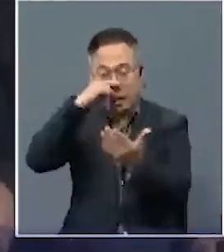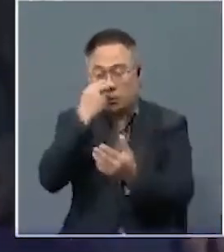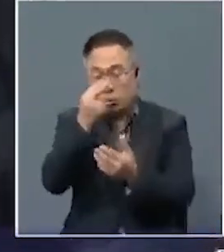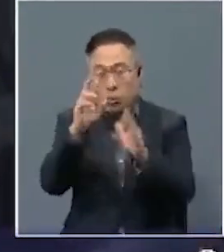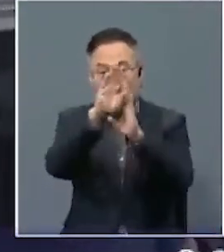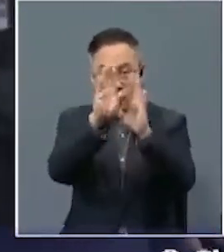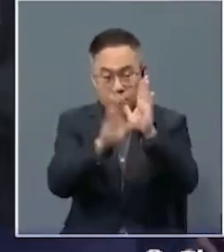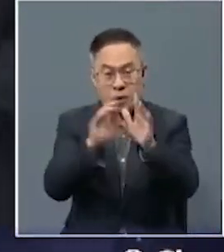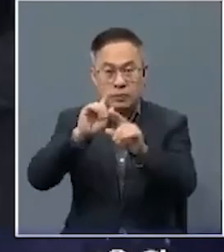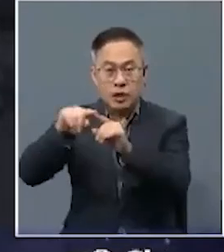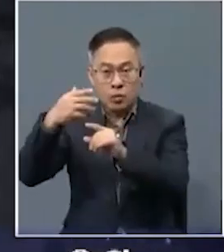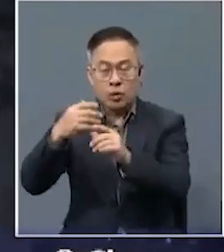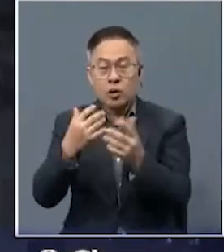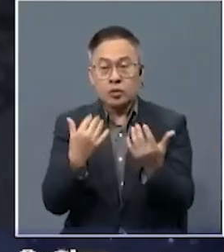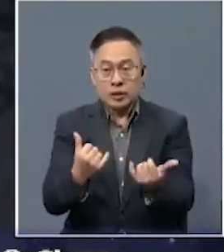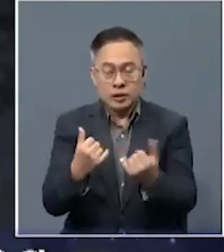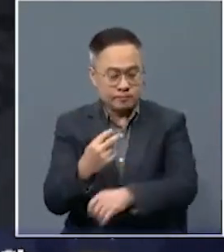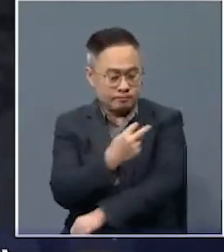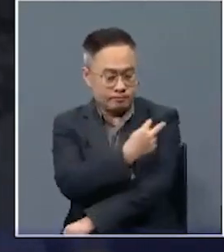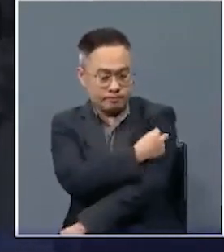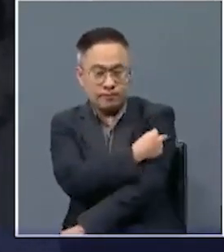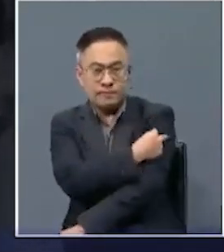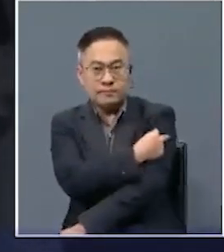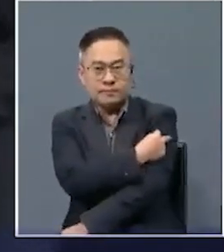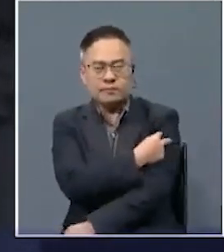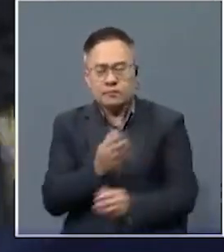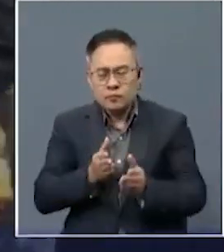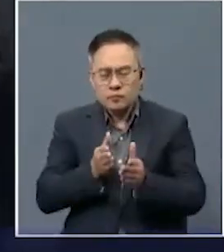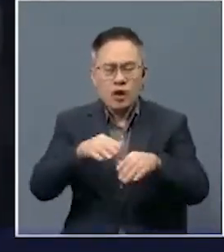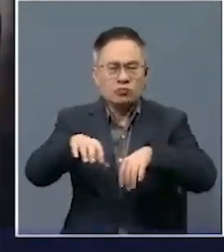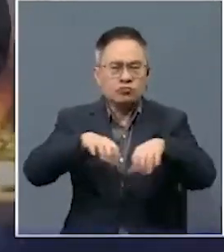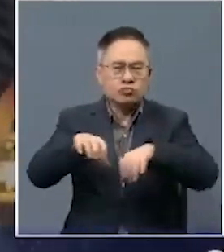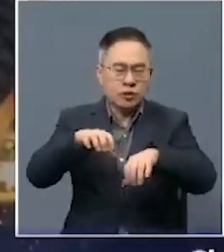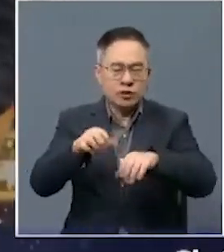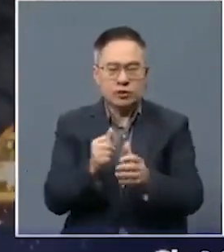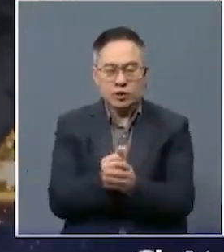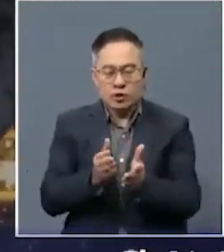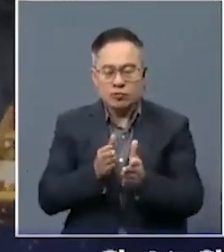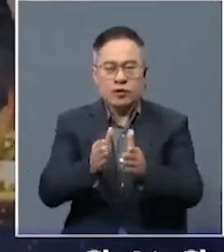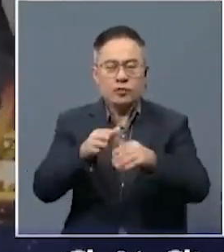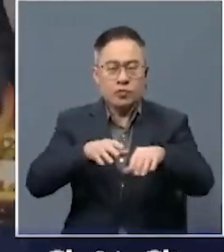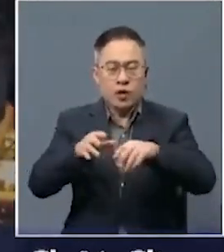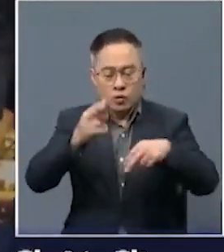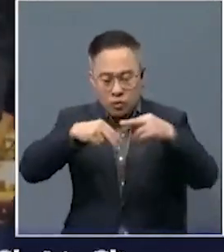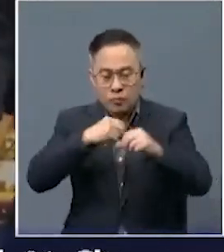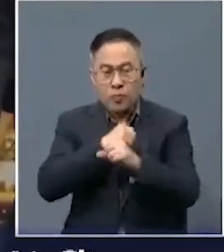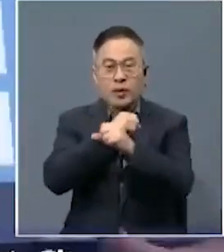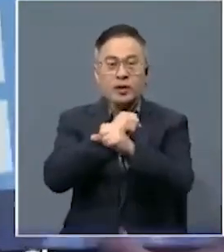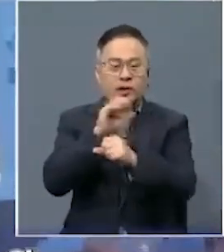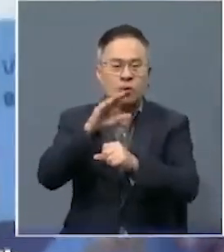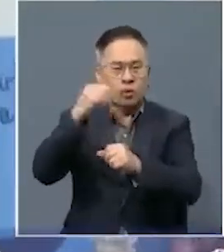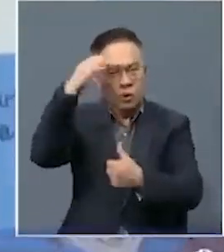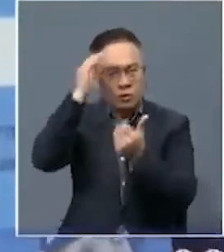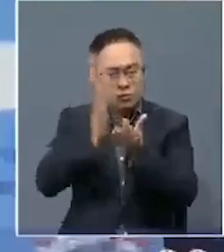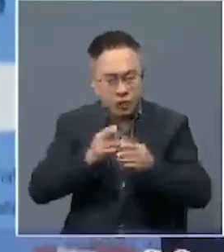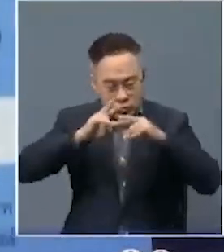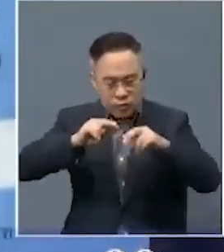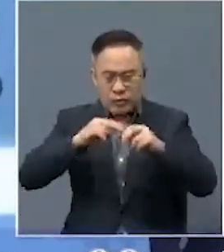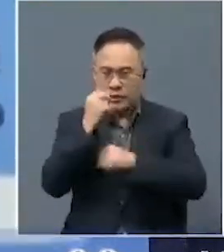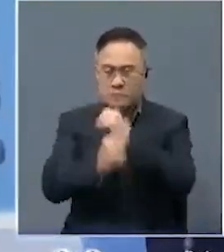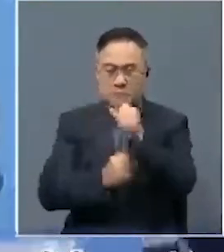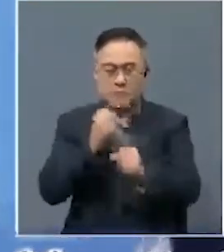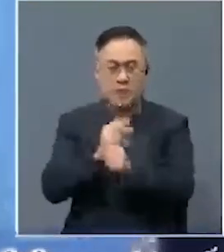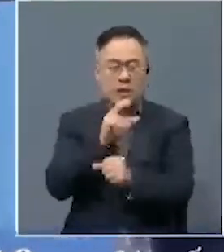หนึ่งซึ่งปัจจุบันนั้นวิวดำรงตำแหน่งเป็นผู้บังคับหมู่ฝ่ายอำนวยการกองบังคับการปราบปรามกองบัญชาการตำรวจสอบสวนกลางมาตั้งแต่